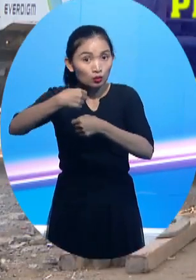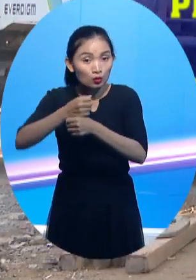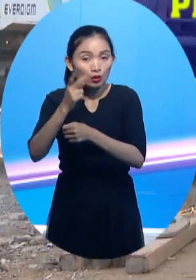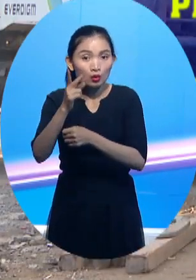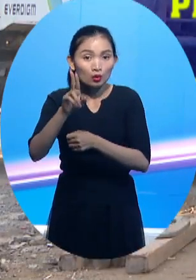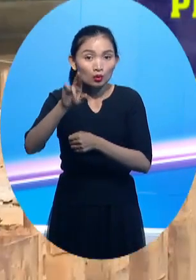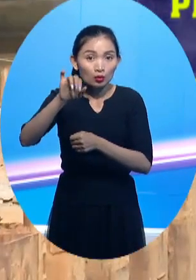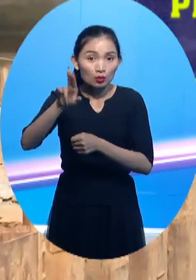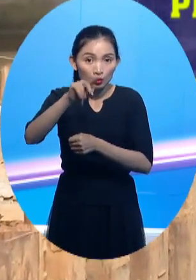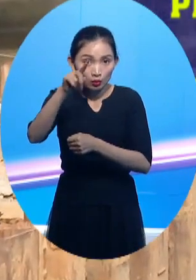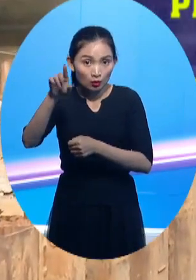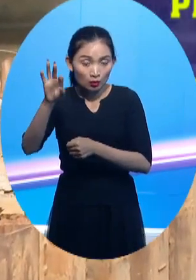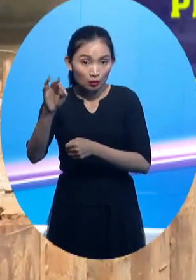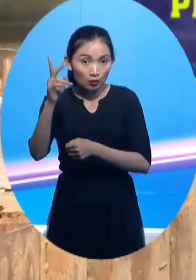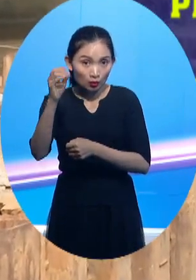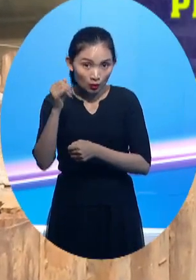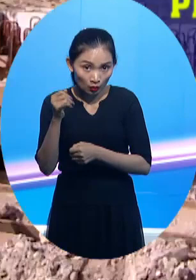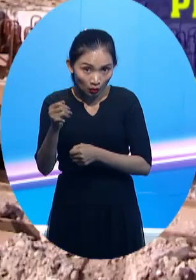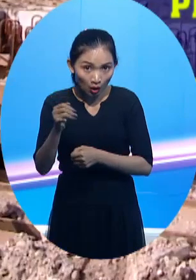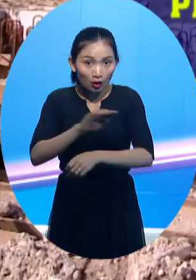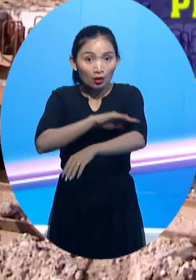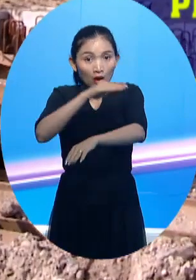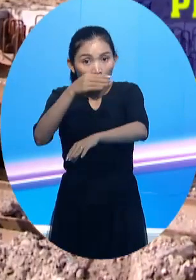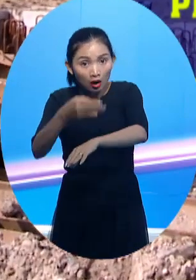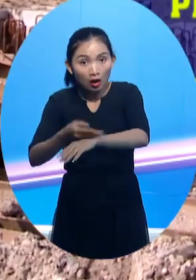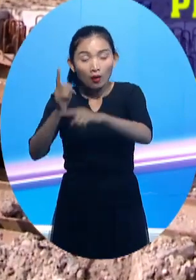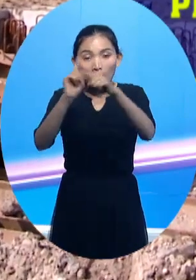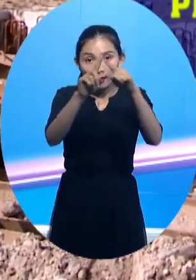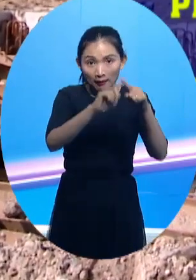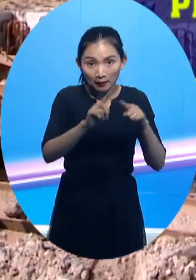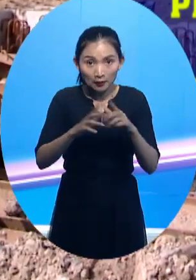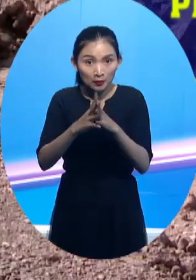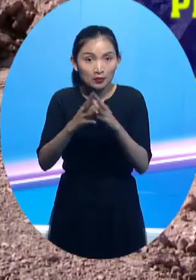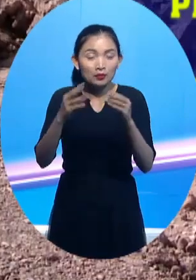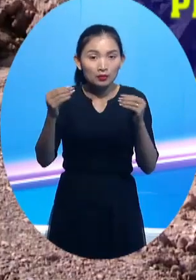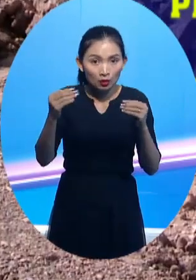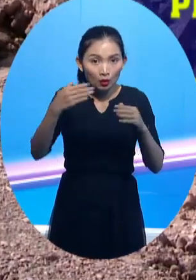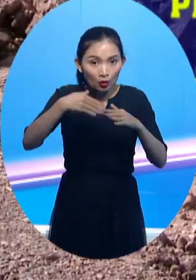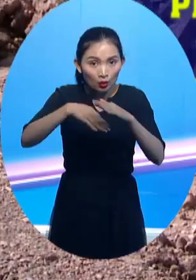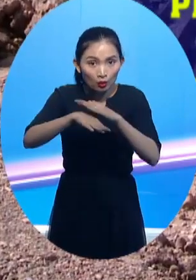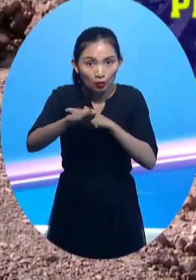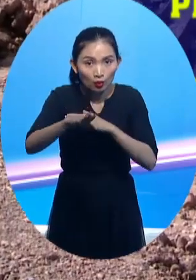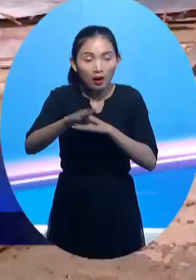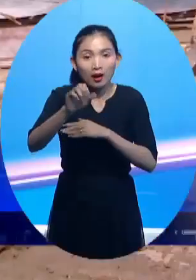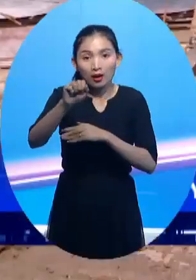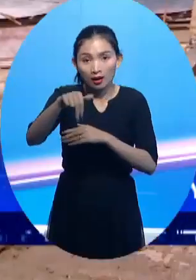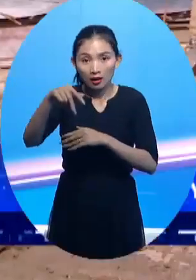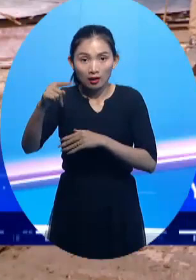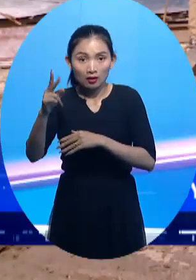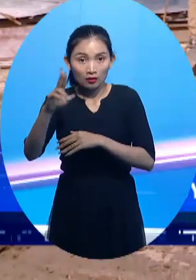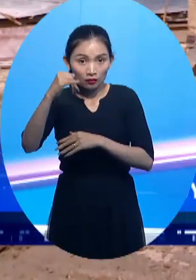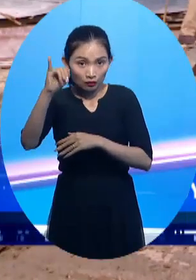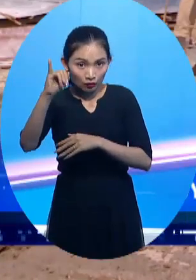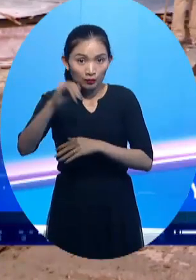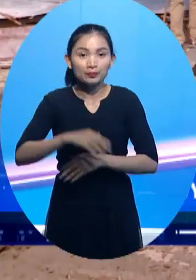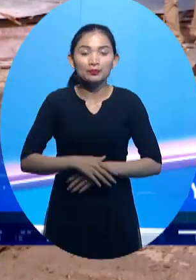dựng cầu Nam lý Rạch Đĩa Phước Long cùng cầu dòng ông tố bà dạc thuộc dự án xây dựng nút giao thông An Phú mà anh em cũng rất